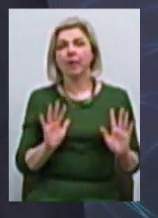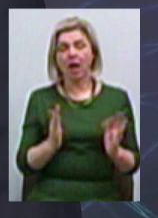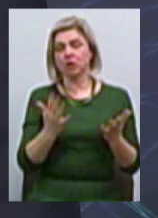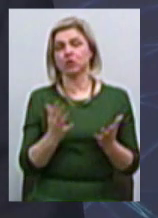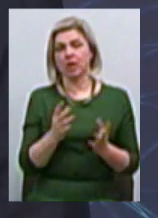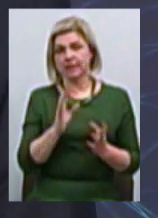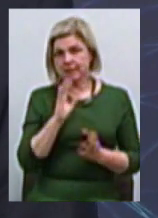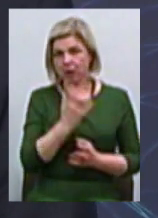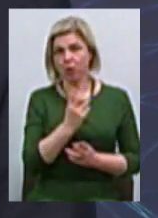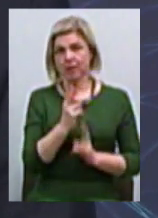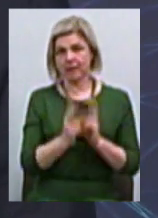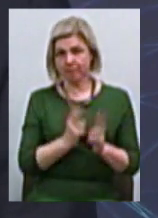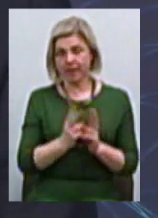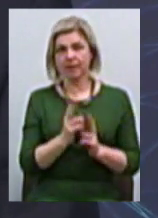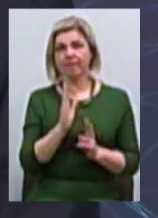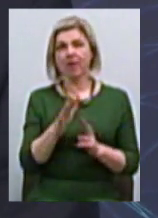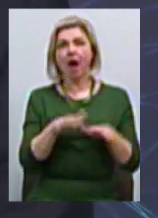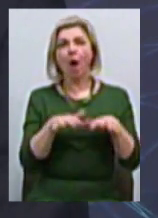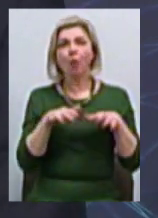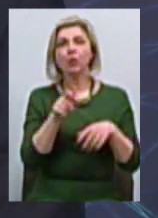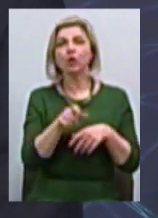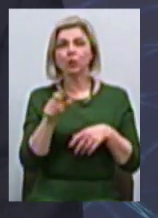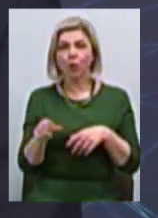серйозне змінення в аудиторії,